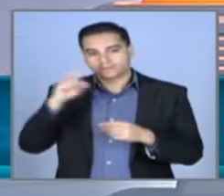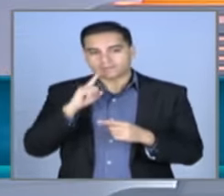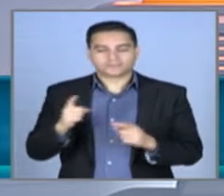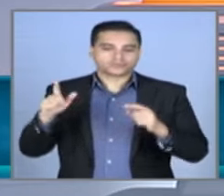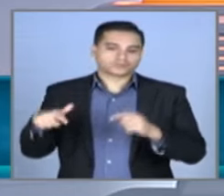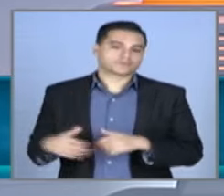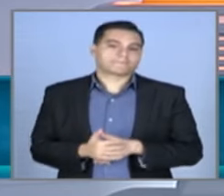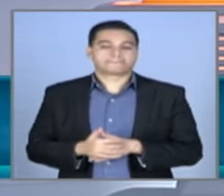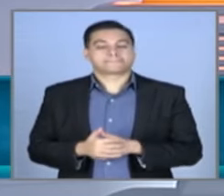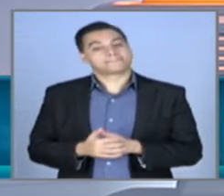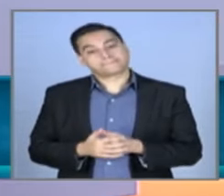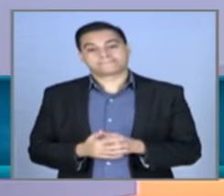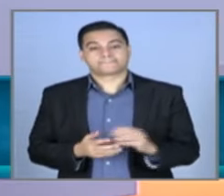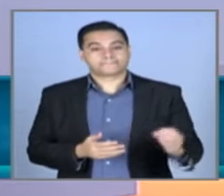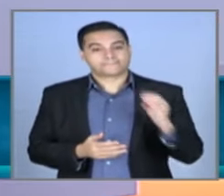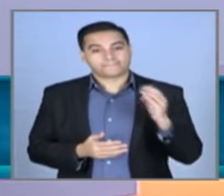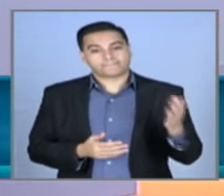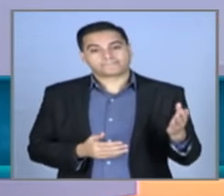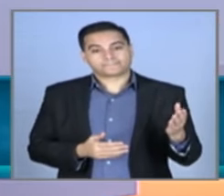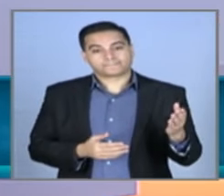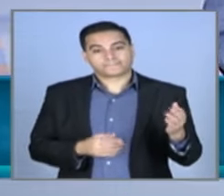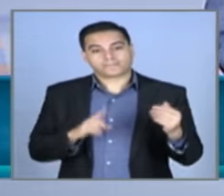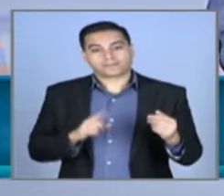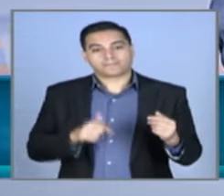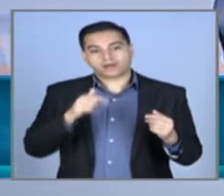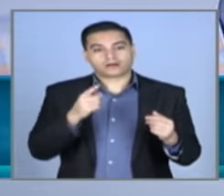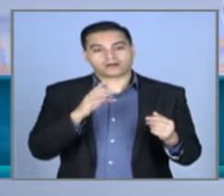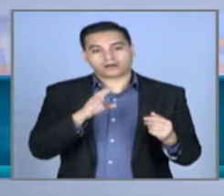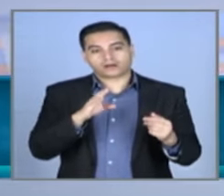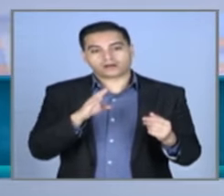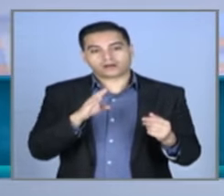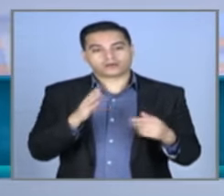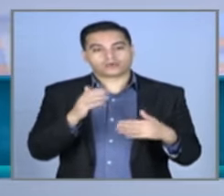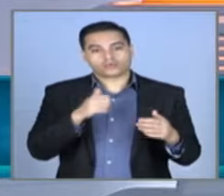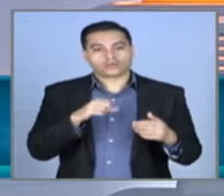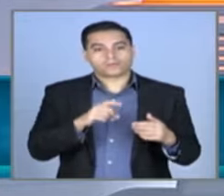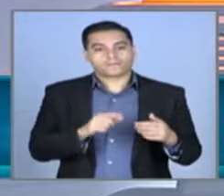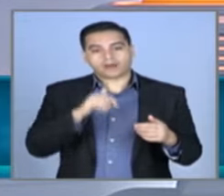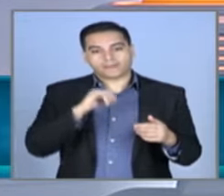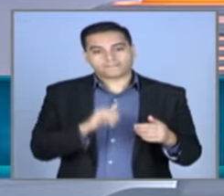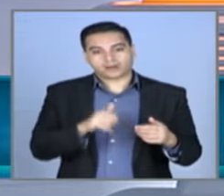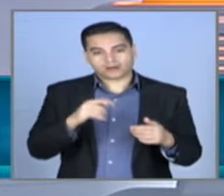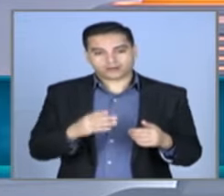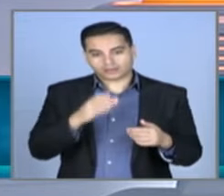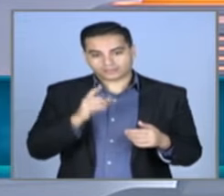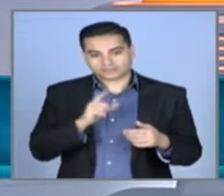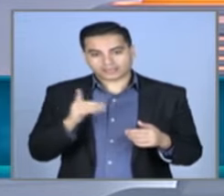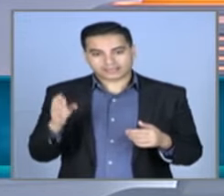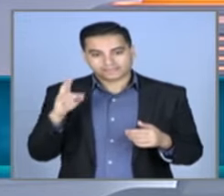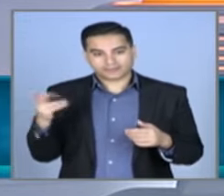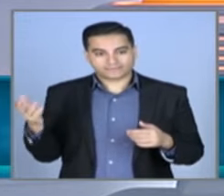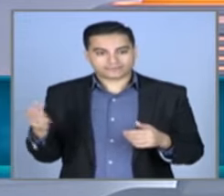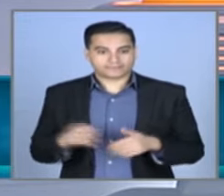دور الستاشر. نور إجابتك. باراك أوباما. باراك أوباما. عيلة جاد عندكم إجابة